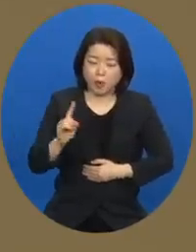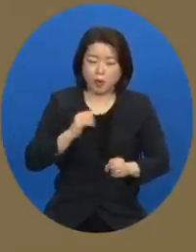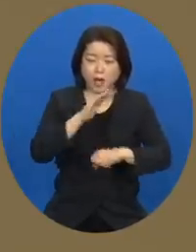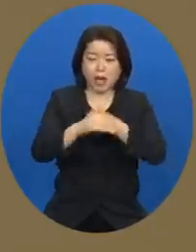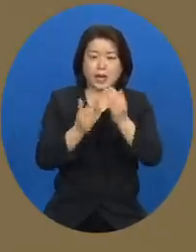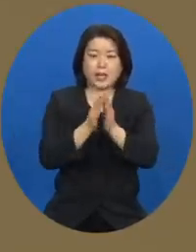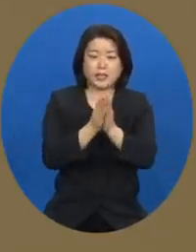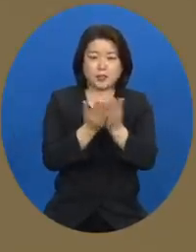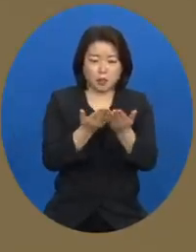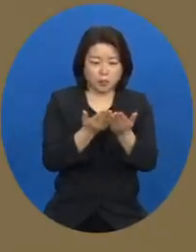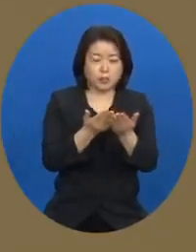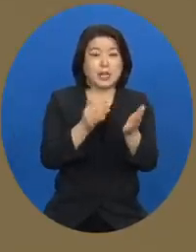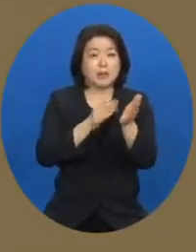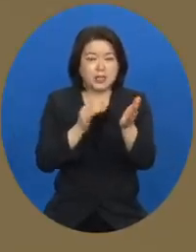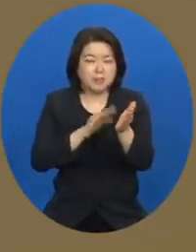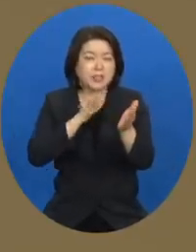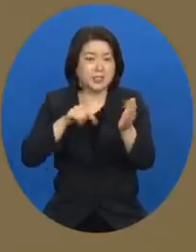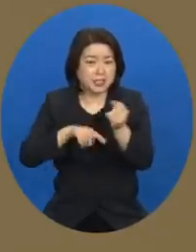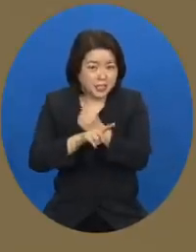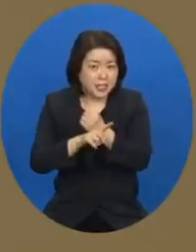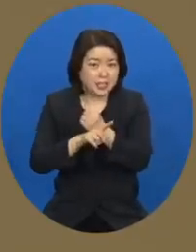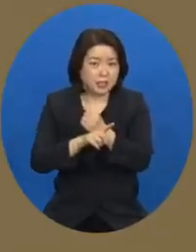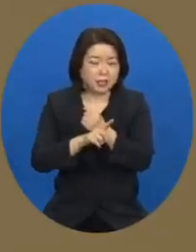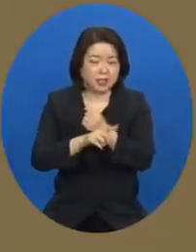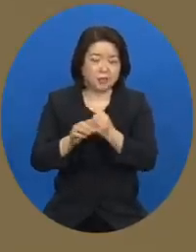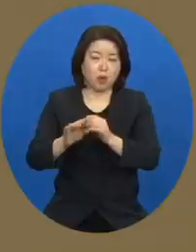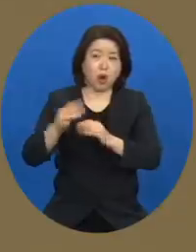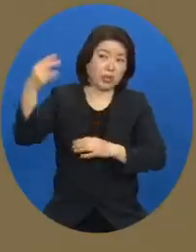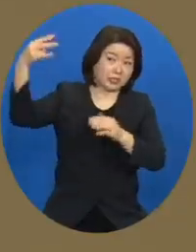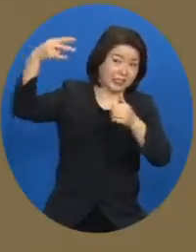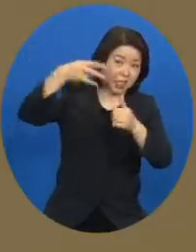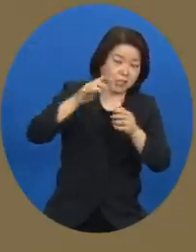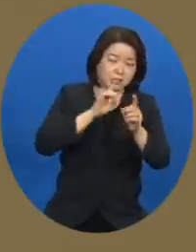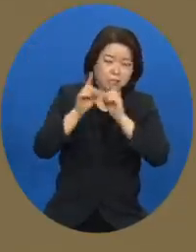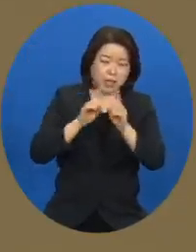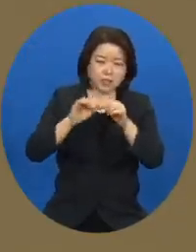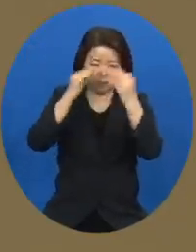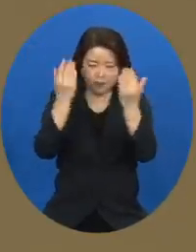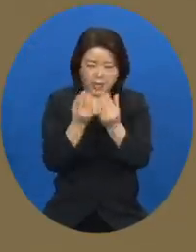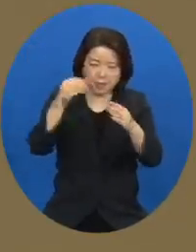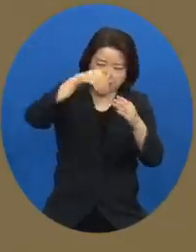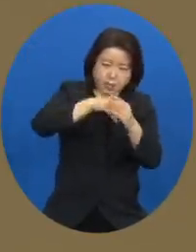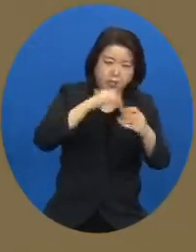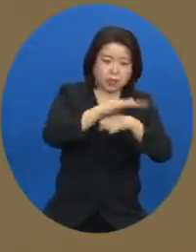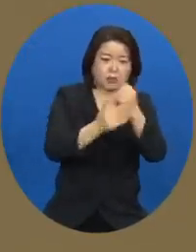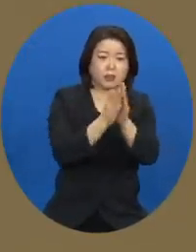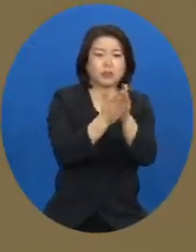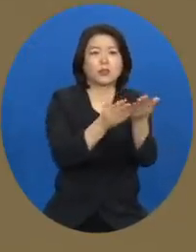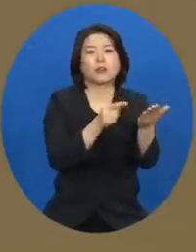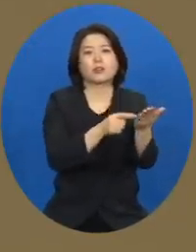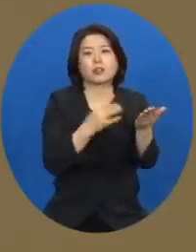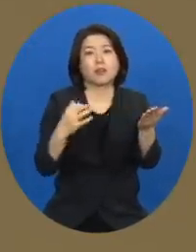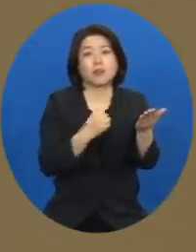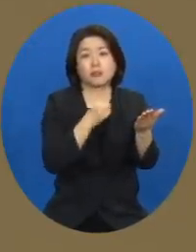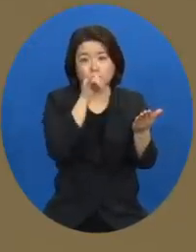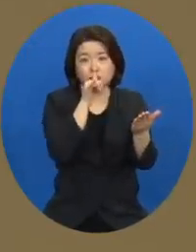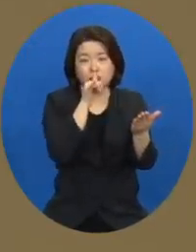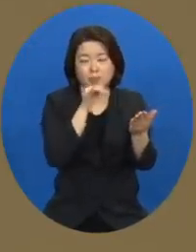모든 비밀과 진리, 계시의 말씀이 다 담겨있는 성경책이